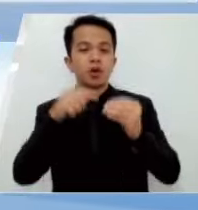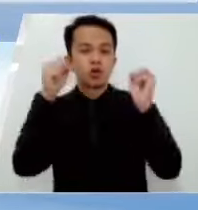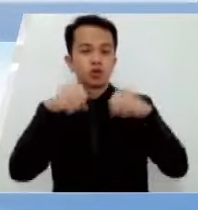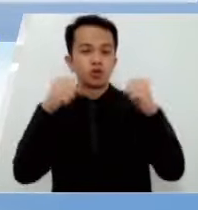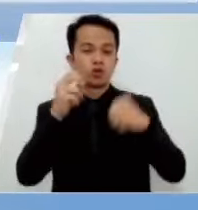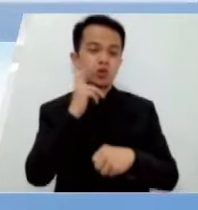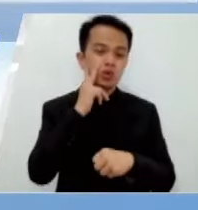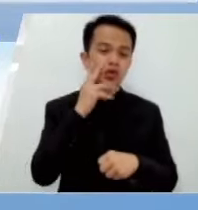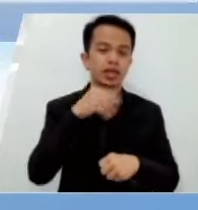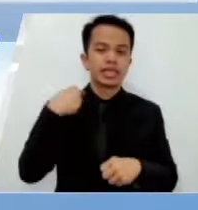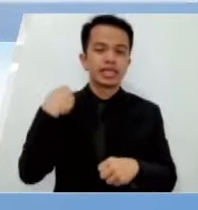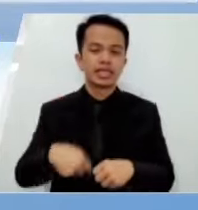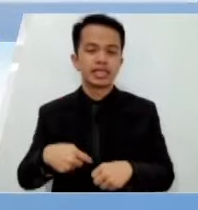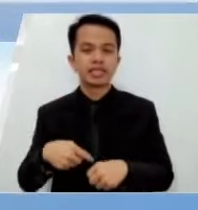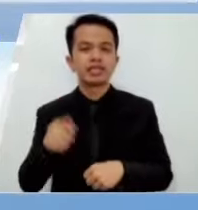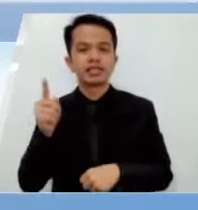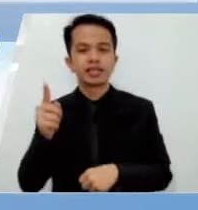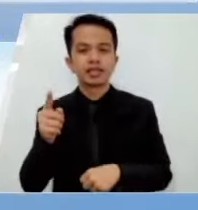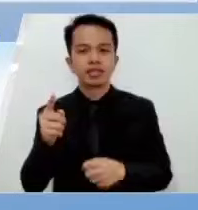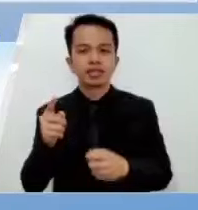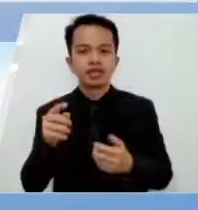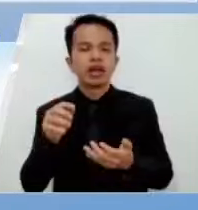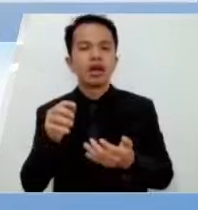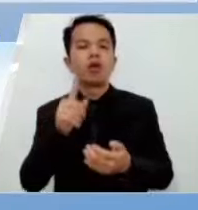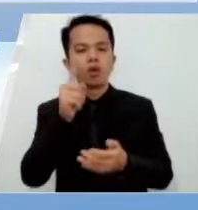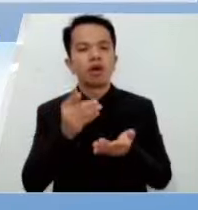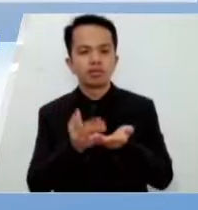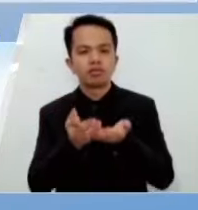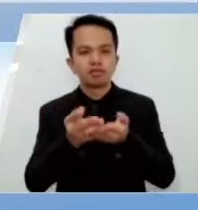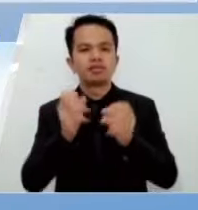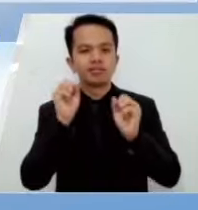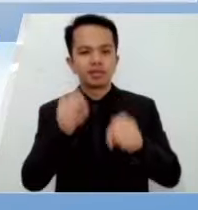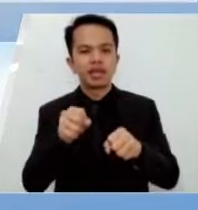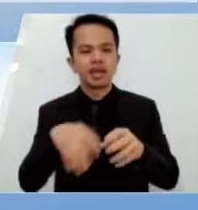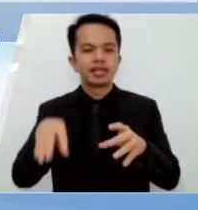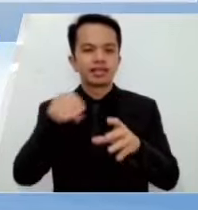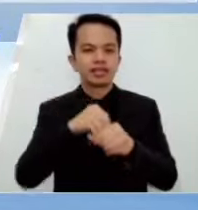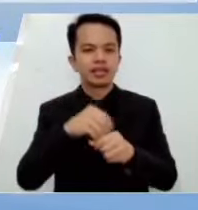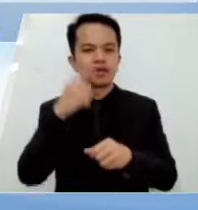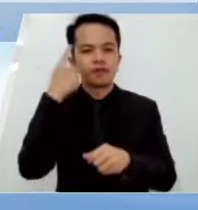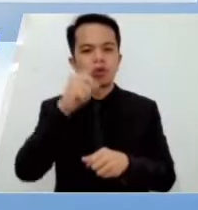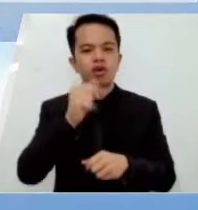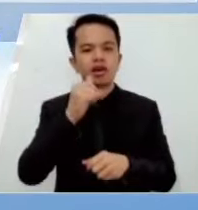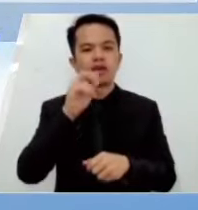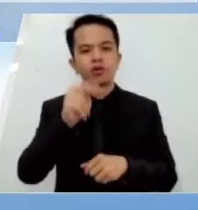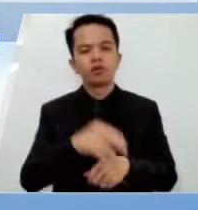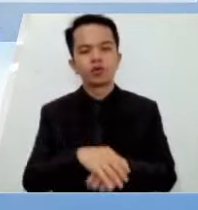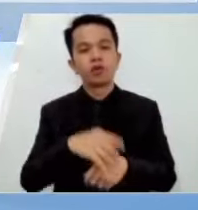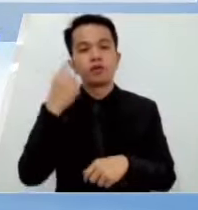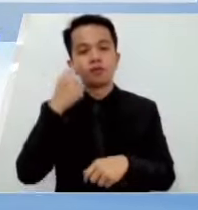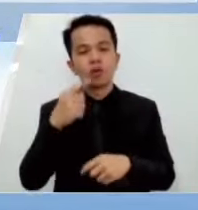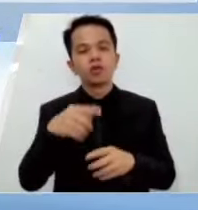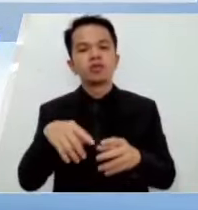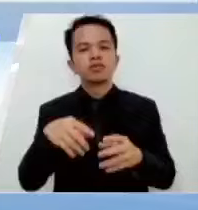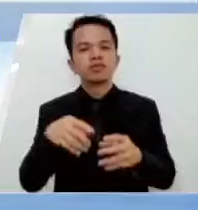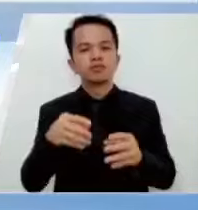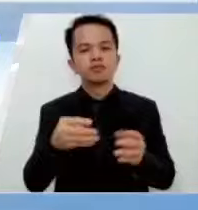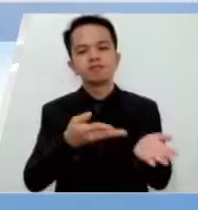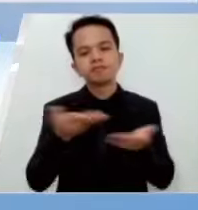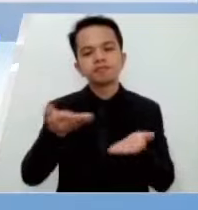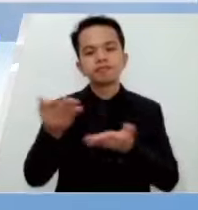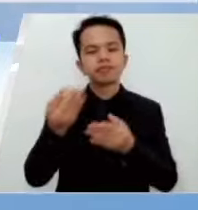President Xi Jinping, na isang barko lang ang pwedeng pumasok sa Ayungin Shoal para magdala ng pagkain at tubig sa